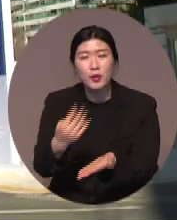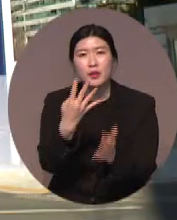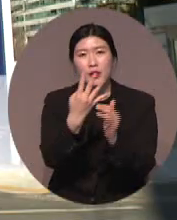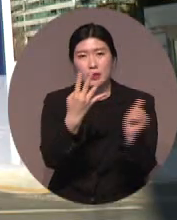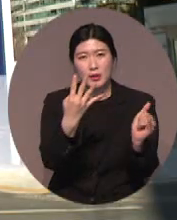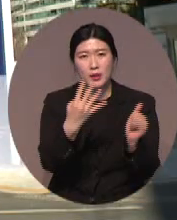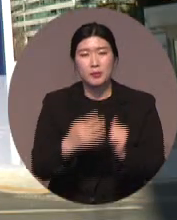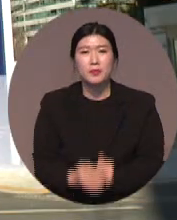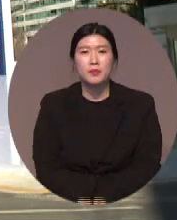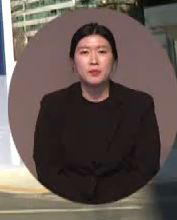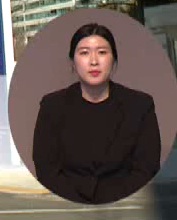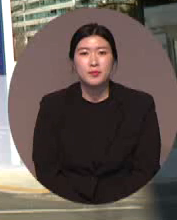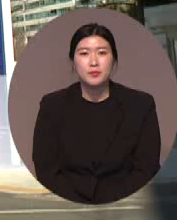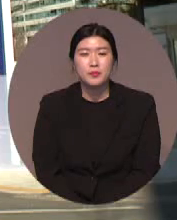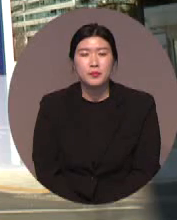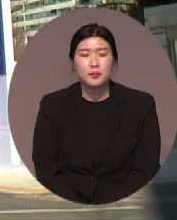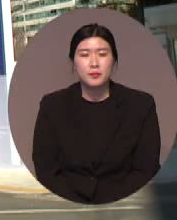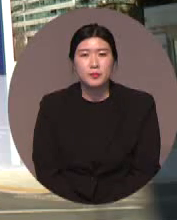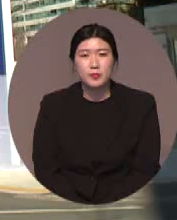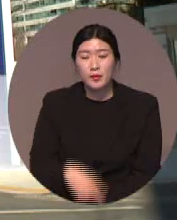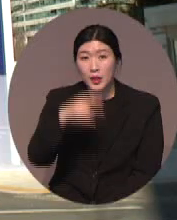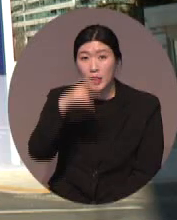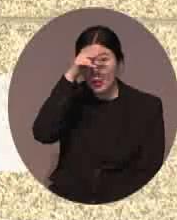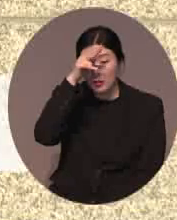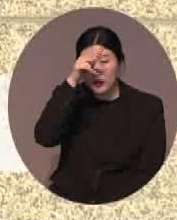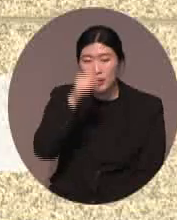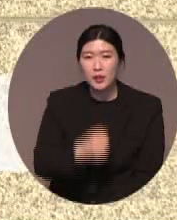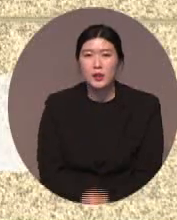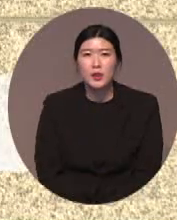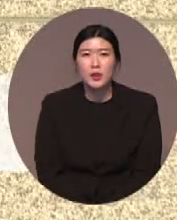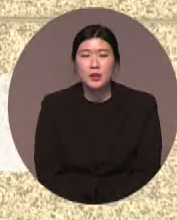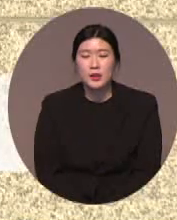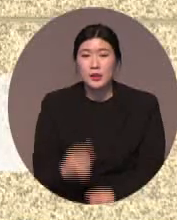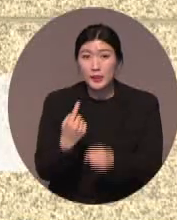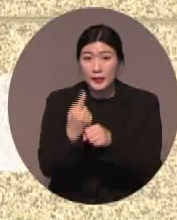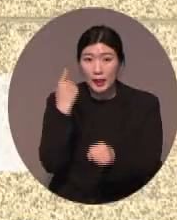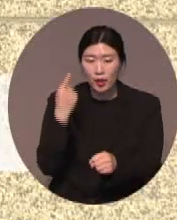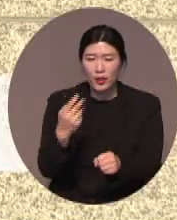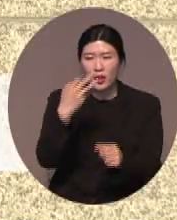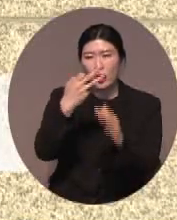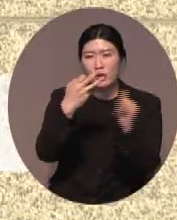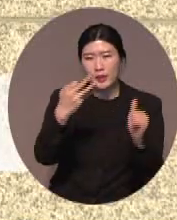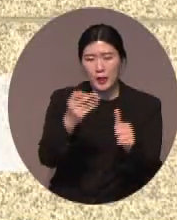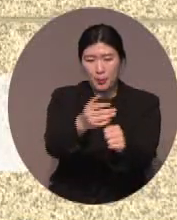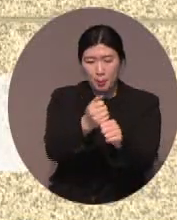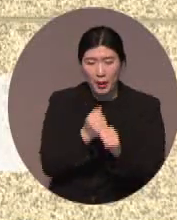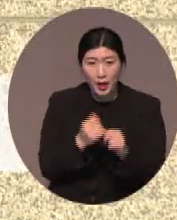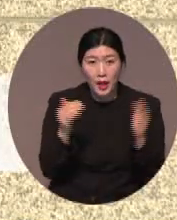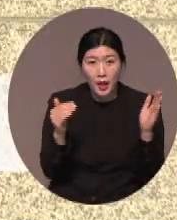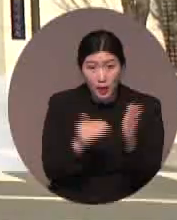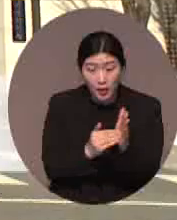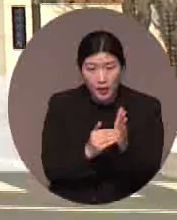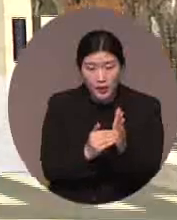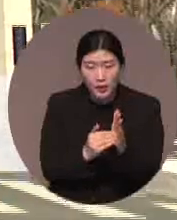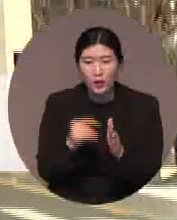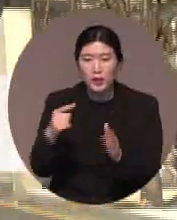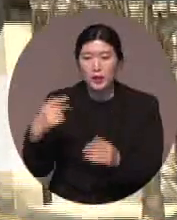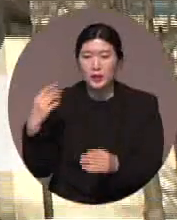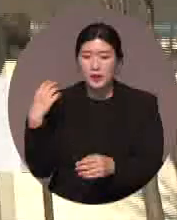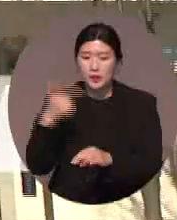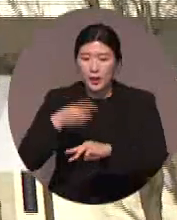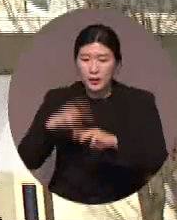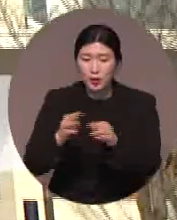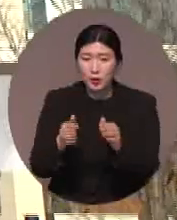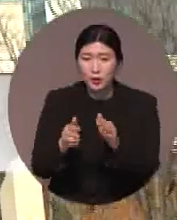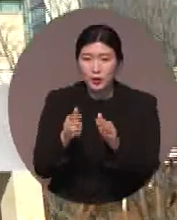다시 신청했습니다 경찰은 이번 화제와 관련해 지난해 13명을 입건해 현대아울렛 대전지점장